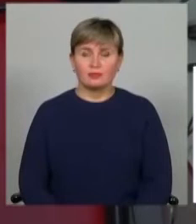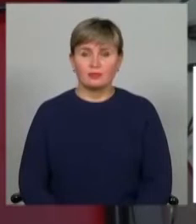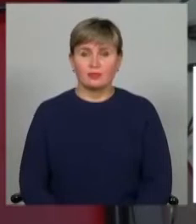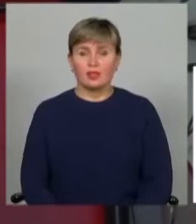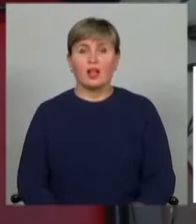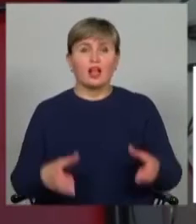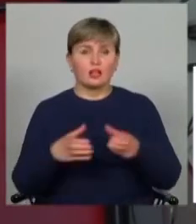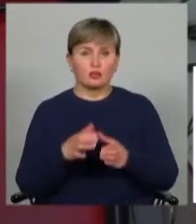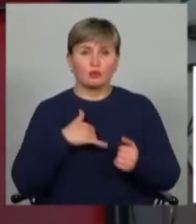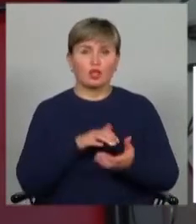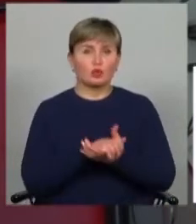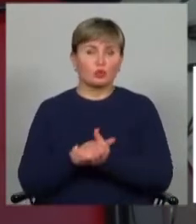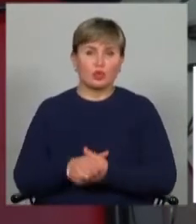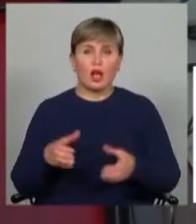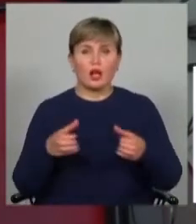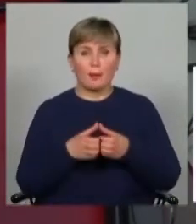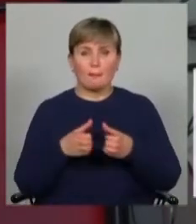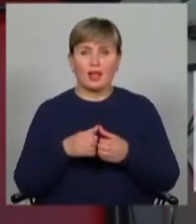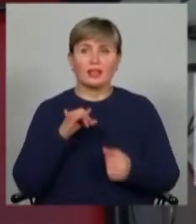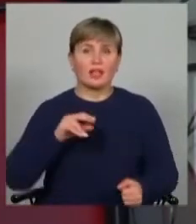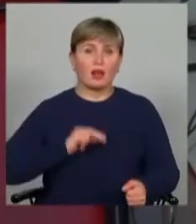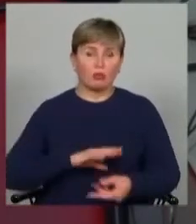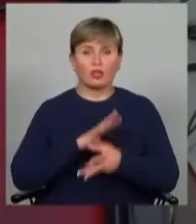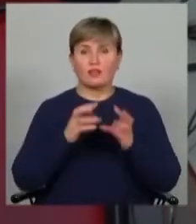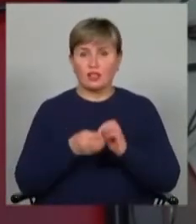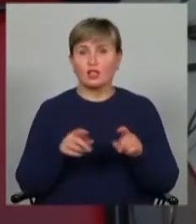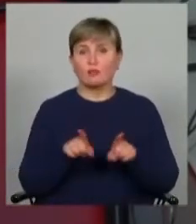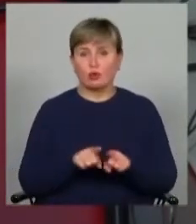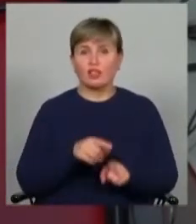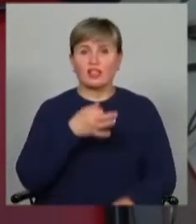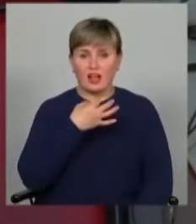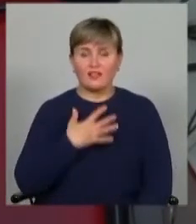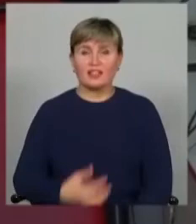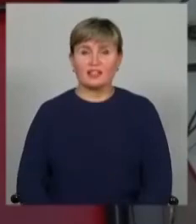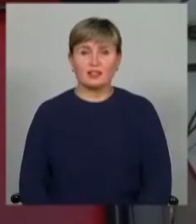Коллектив, у нас дружная команда, и работа в целом тоже нравится.